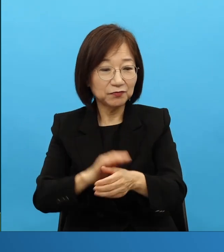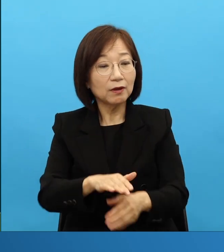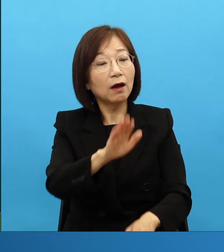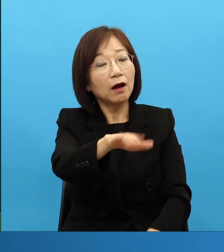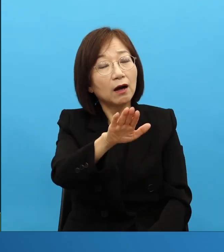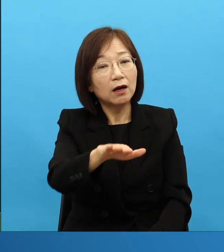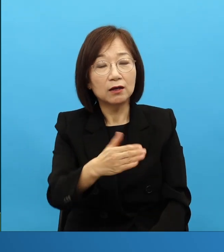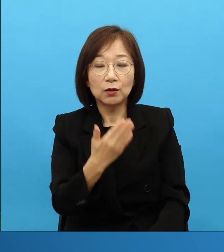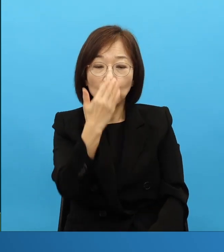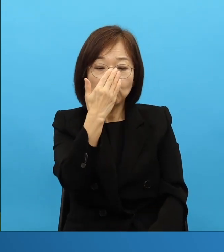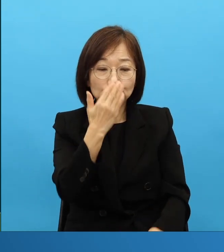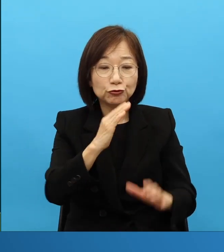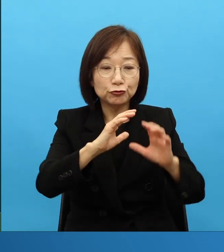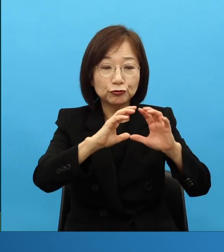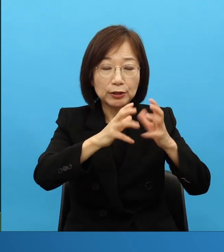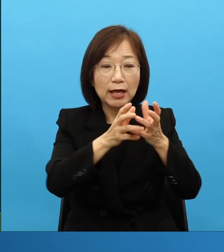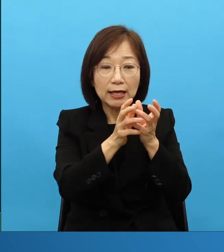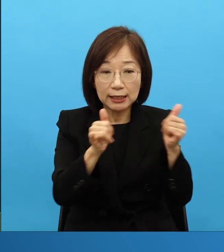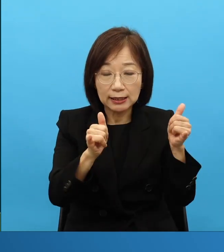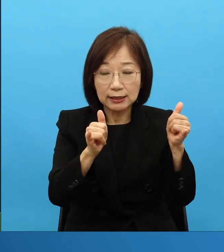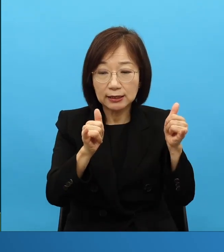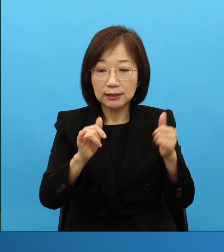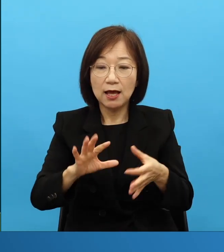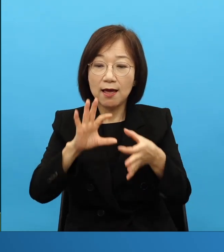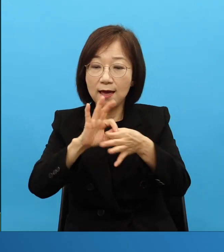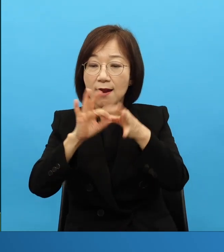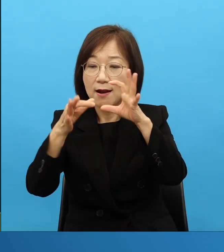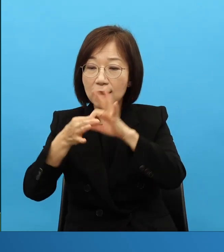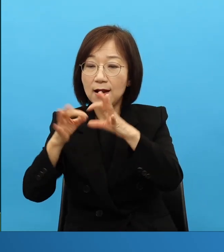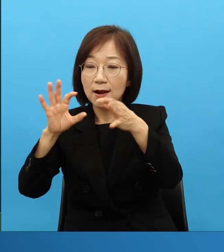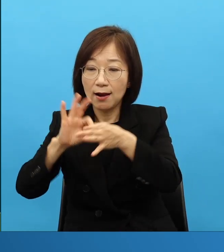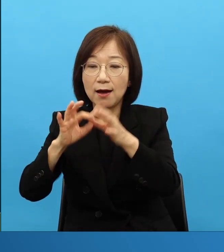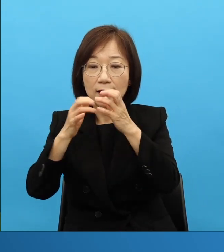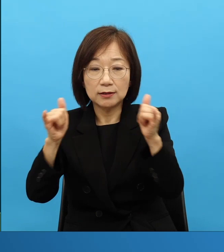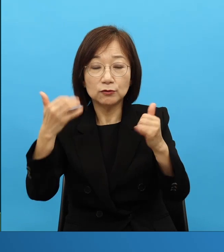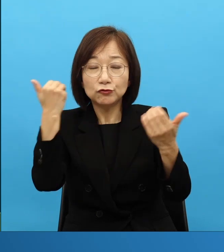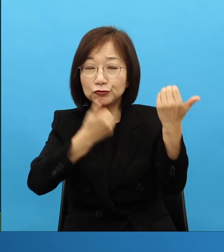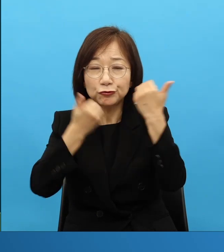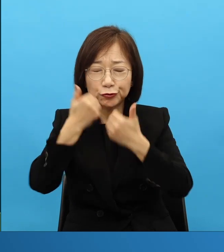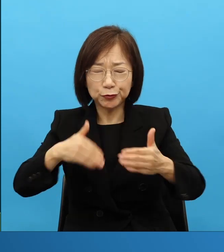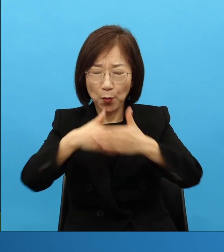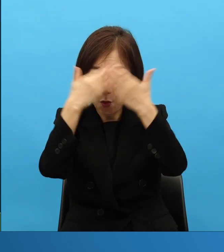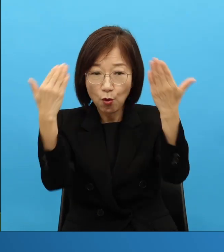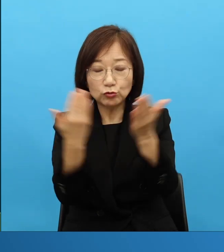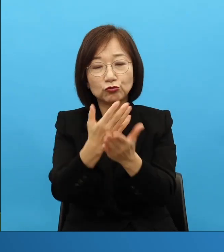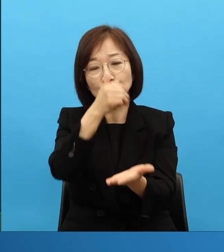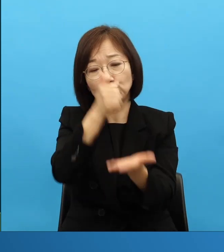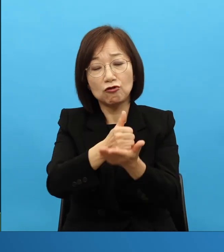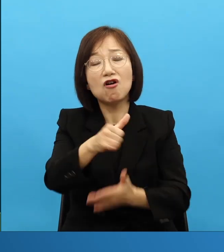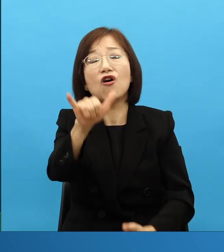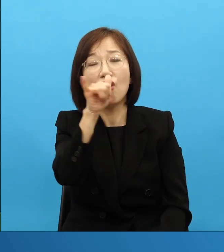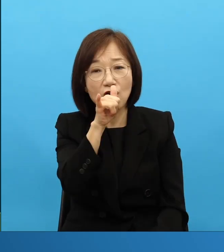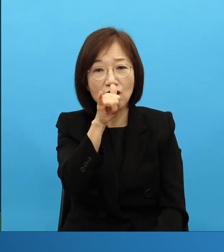다 죄 아래 있느니라. Jew or Gentile alike are all 맞잖아요. under sin. That's right.